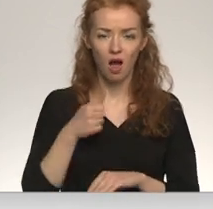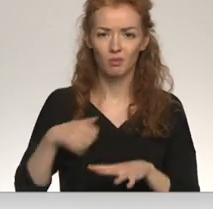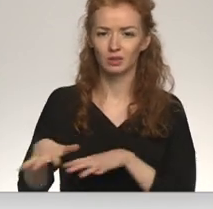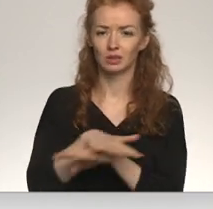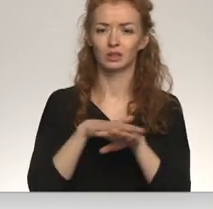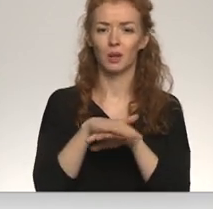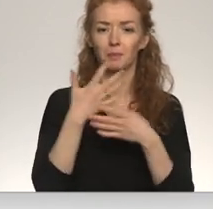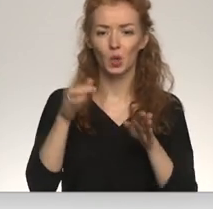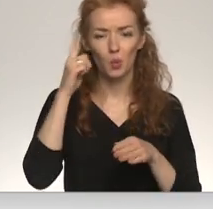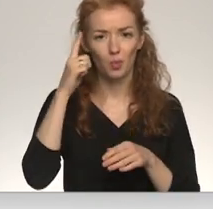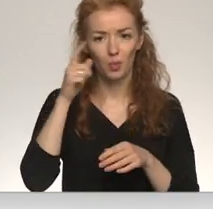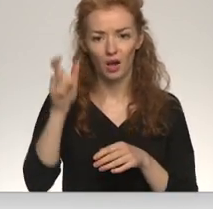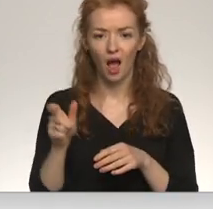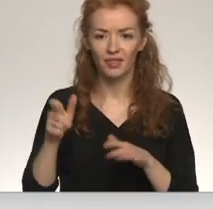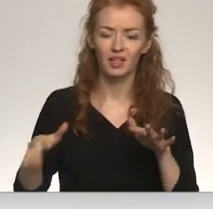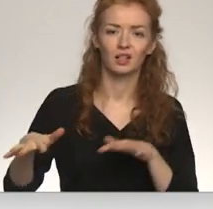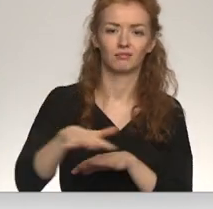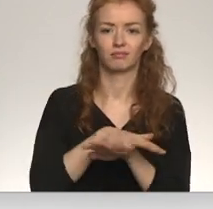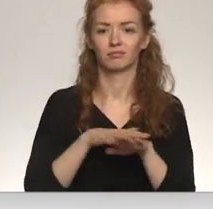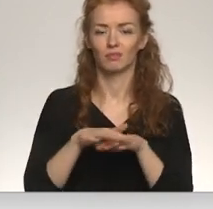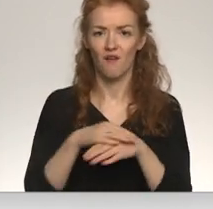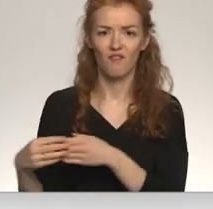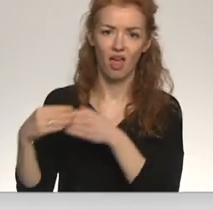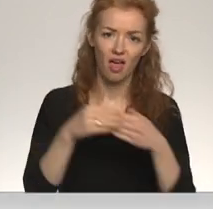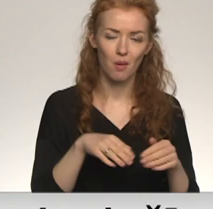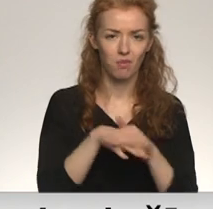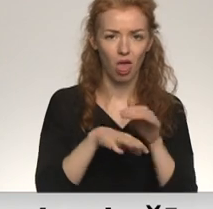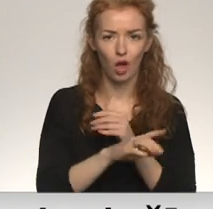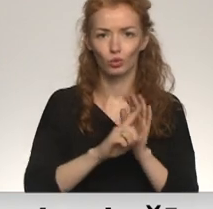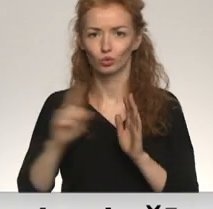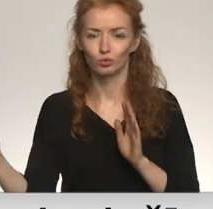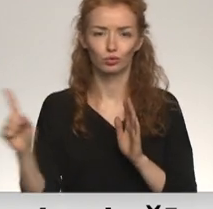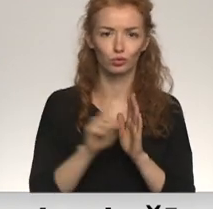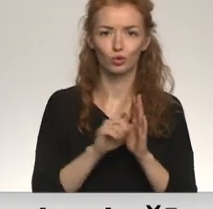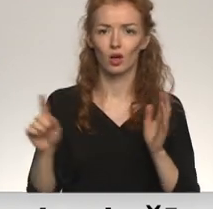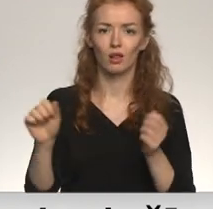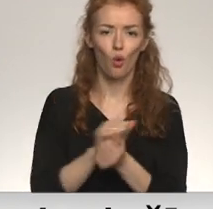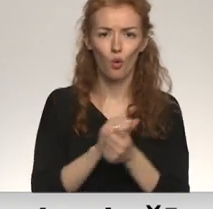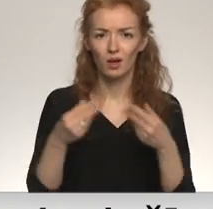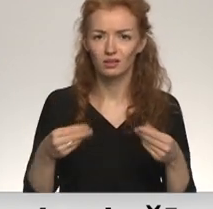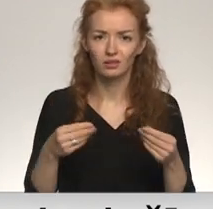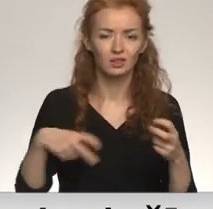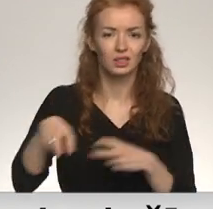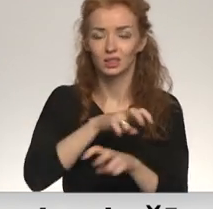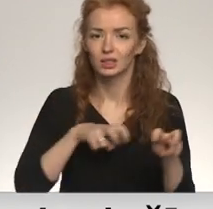volontieri, kuri braukā un vadā tos bēgļus turp, šurpu. Tur visi ar dokumentiem staigā, visi